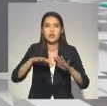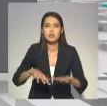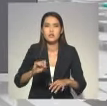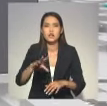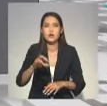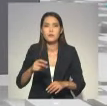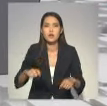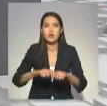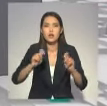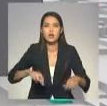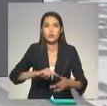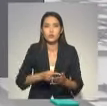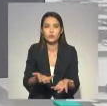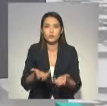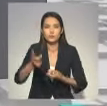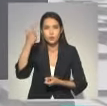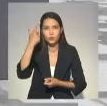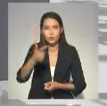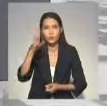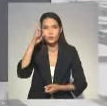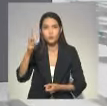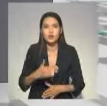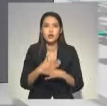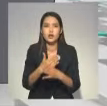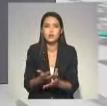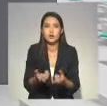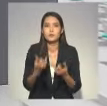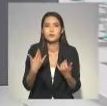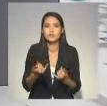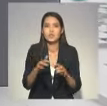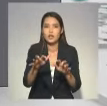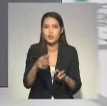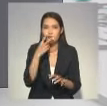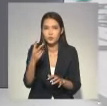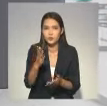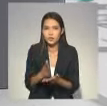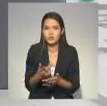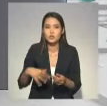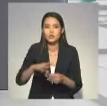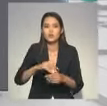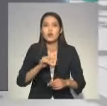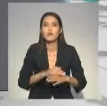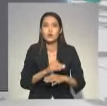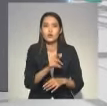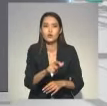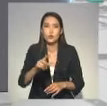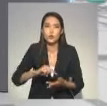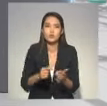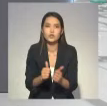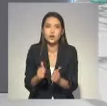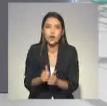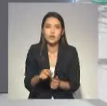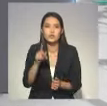«Аманат» открыты пункты приема гуманитарной помощи. Адреса этих пунктов сейчас на экране. Кроме того, сформированы волонтеры из числа партийцев и